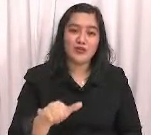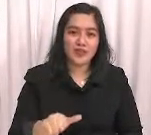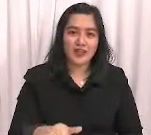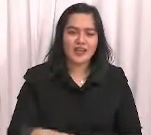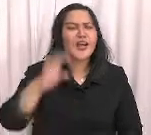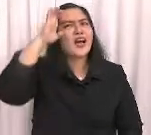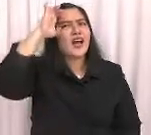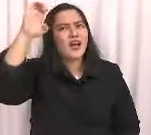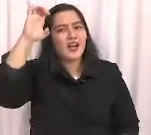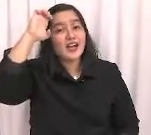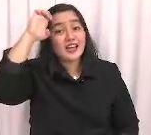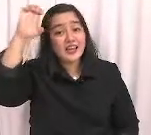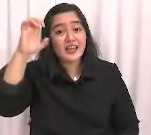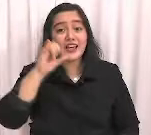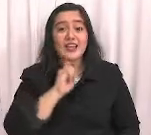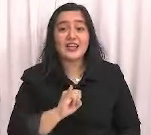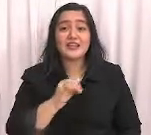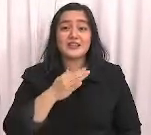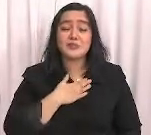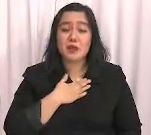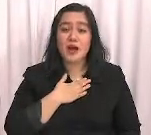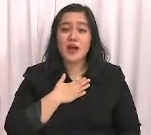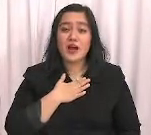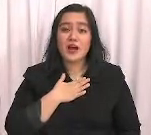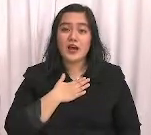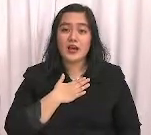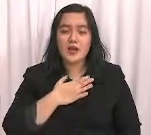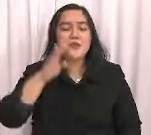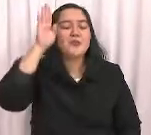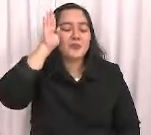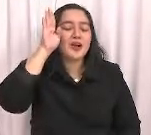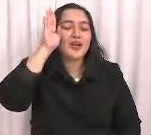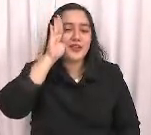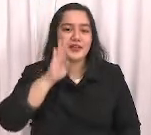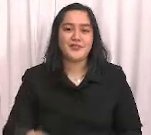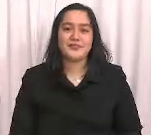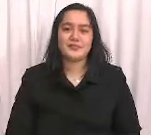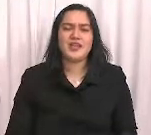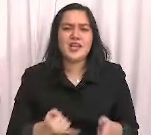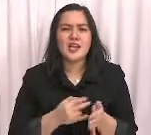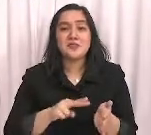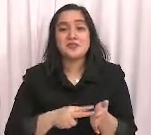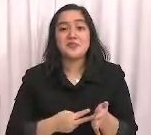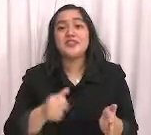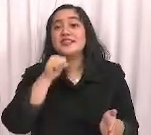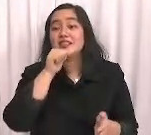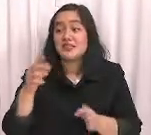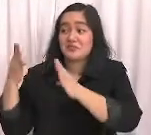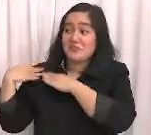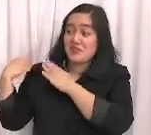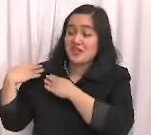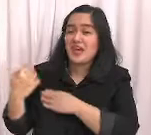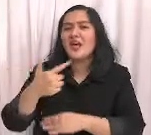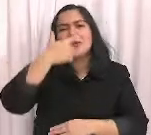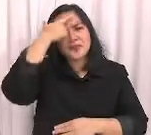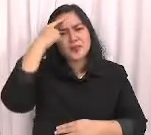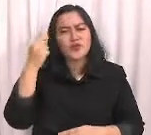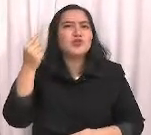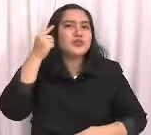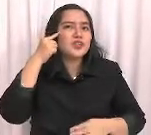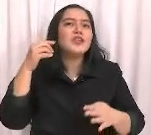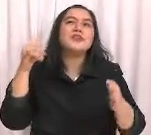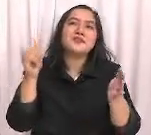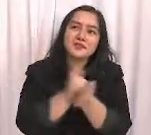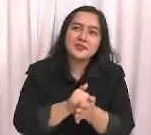mabigat. Or hindi siya pabigat. Yeah. Sapagkat kapatid ko siya. Yeah. Ay lalo na sa asawa mo. Yeah. So ang asawa ko